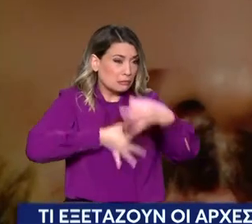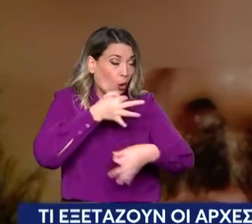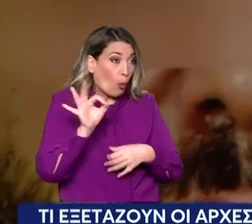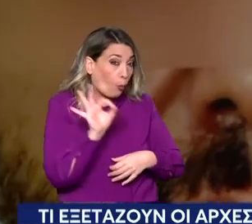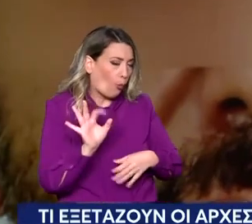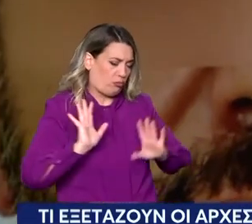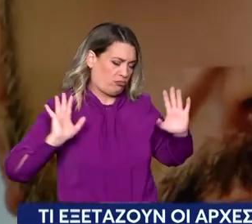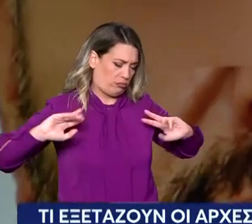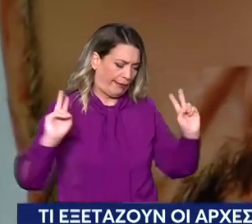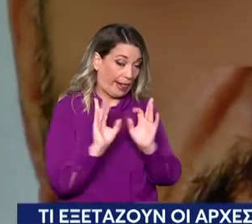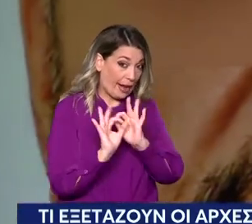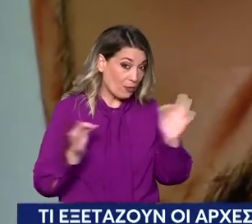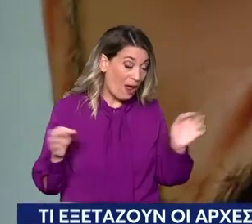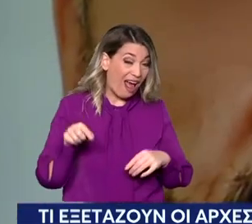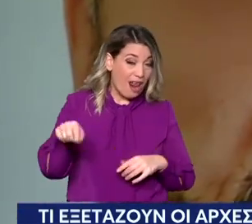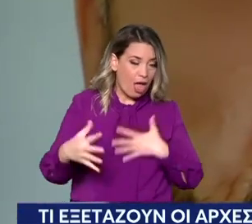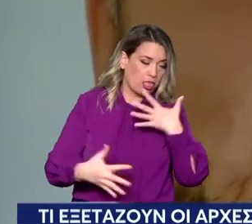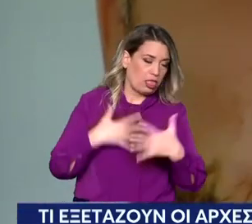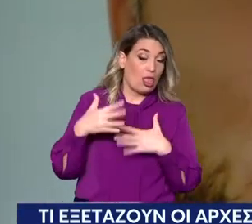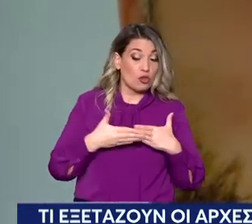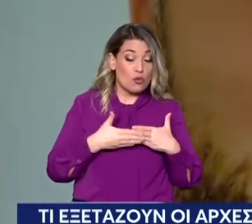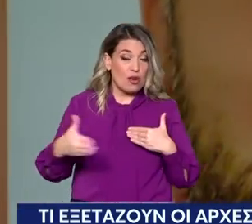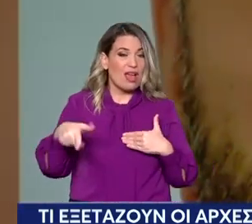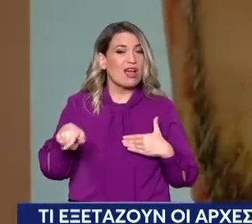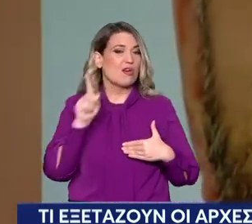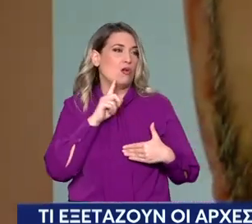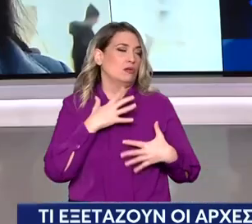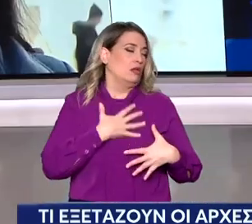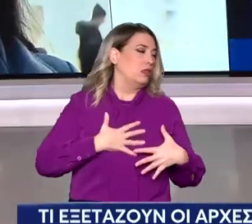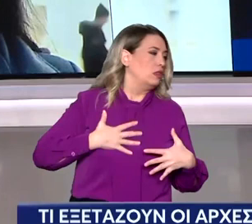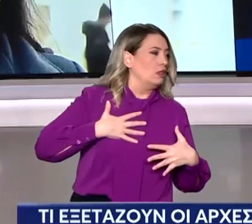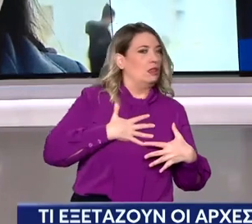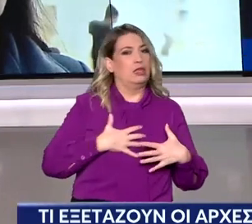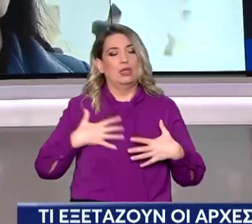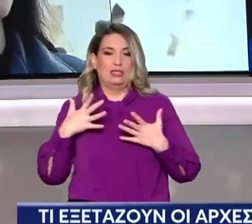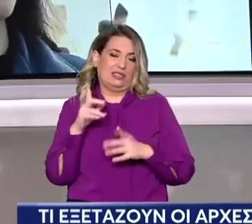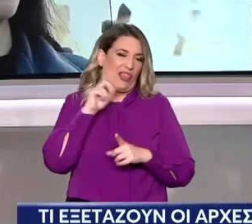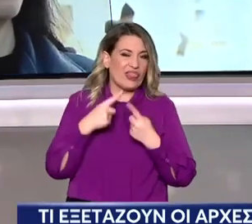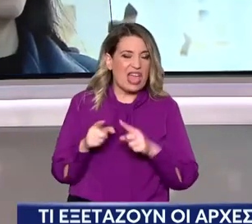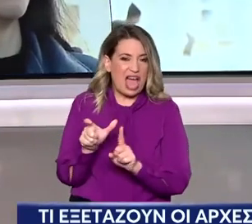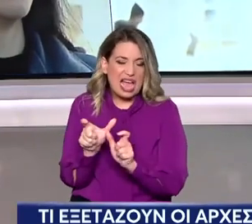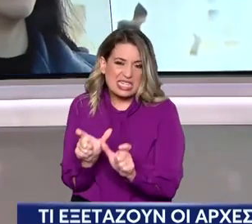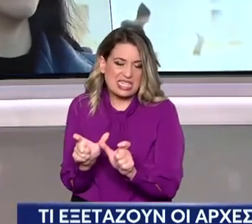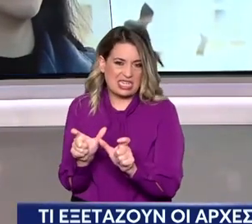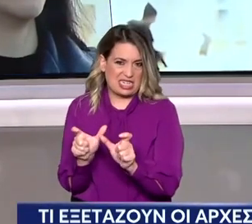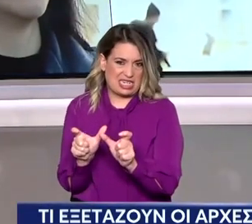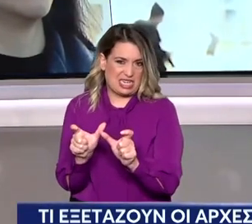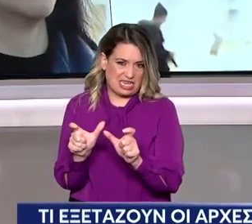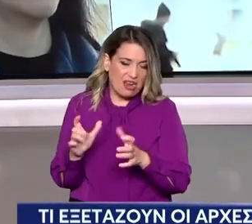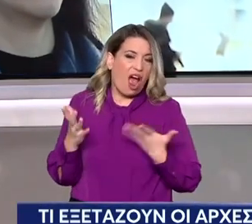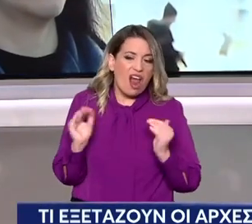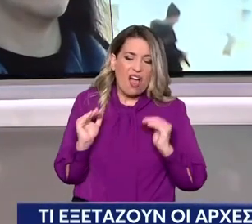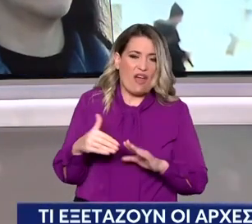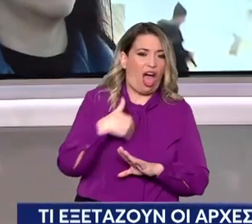λεπτομέρεια και σίγουρα αυτή η περίοδος θα είναι πολύ δύσκολη για αυτό το παιδί ε την ένταση που είδαμε και που προσπαθήσαμε να σας την